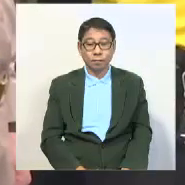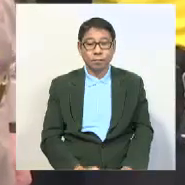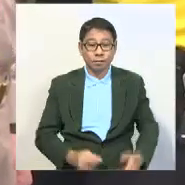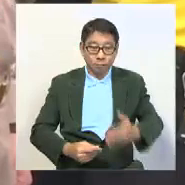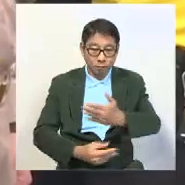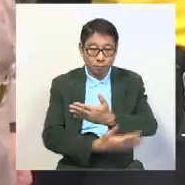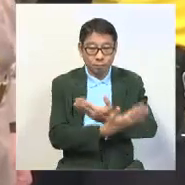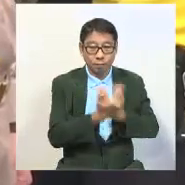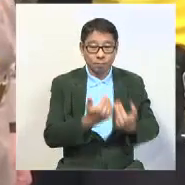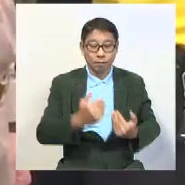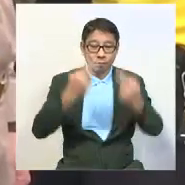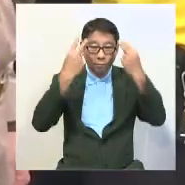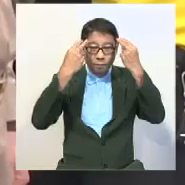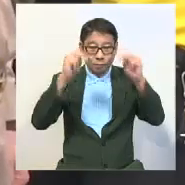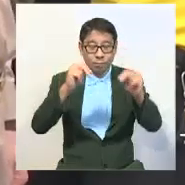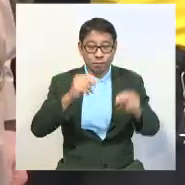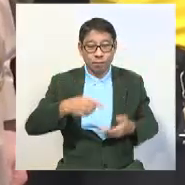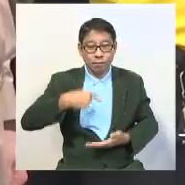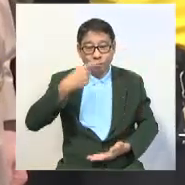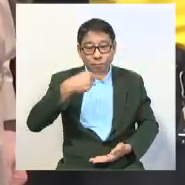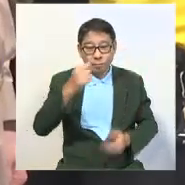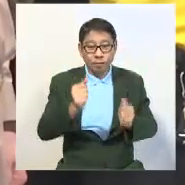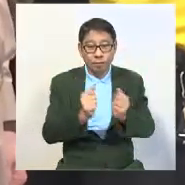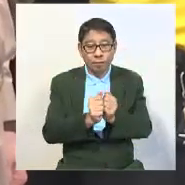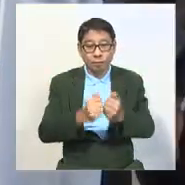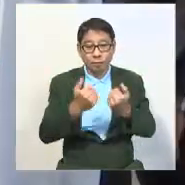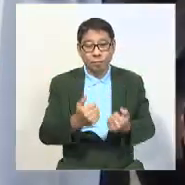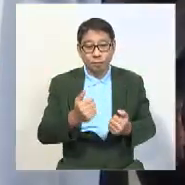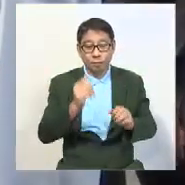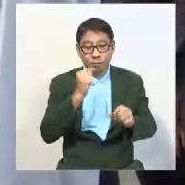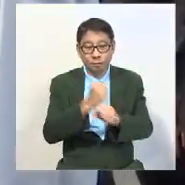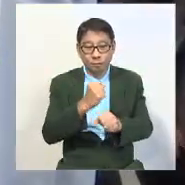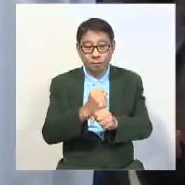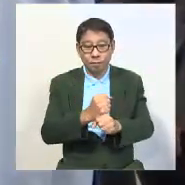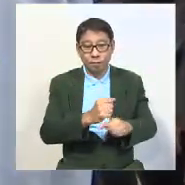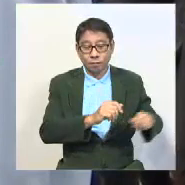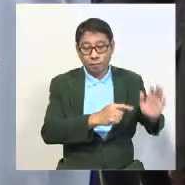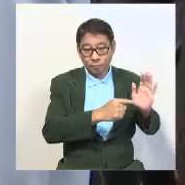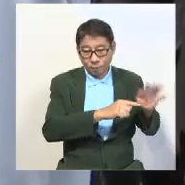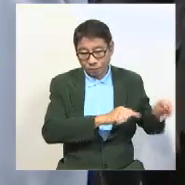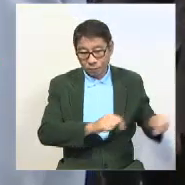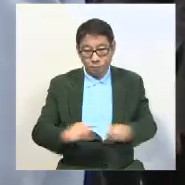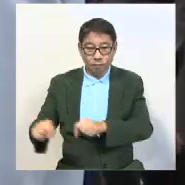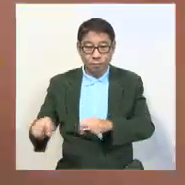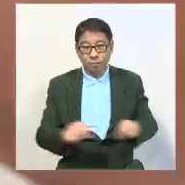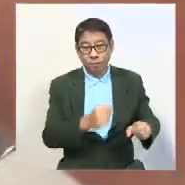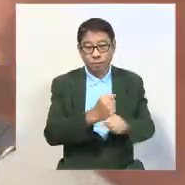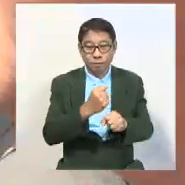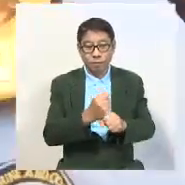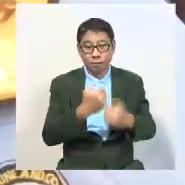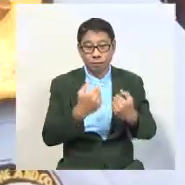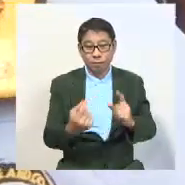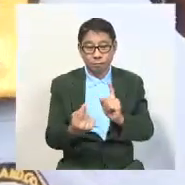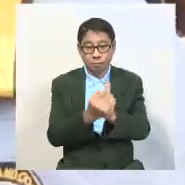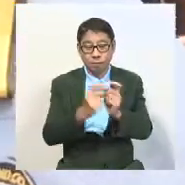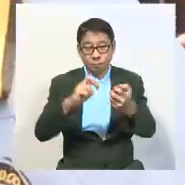ในโอกาสนี้นะคะท่านนายกรัฐมนตรียังได้ให้โอวาทกับเจ้าหน้าที่และเน้นย้ำให้มีการเตรียมแผนหลักแผนรองและแผนเผชิญเห